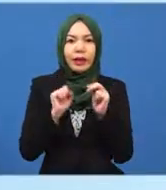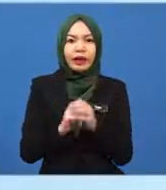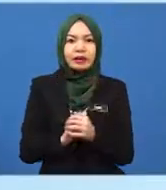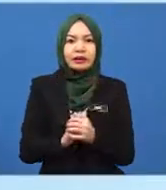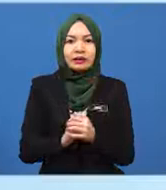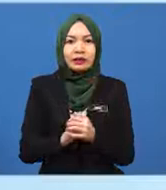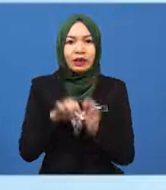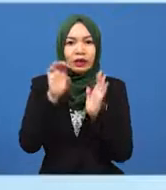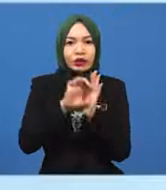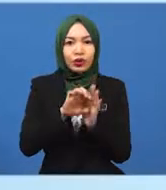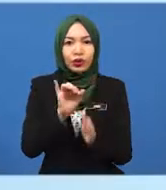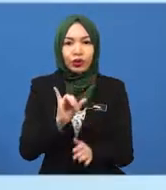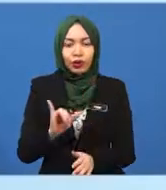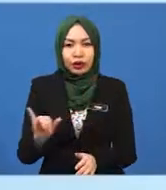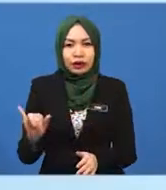Sebagai contoh,